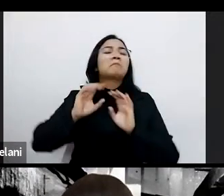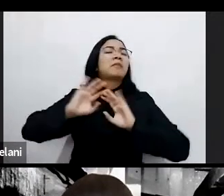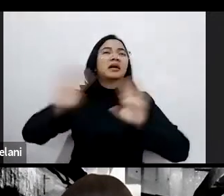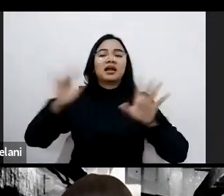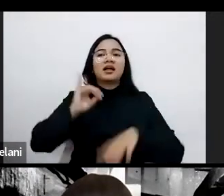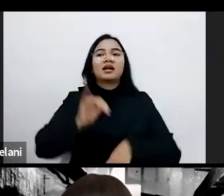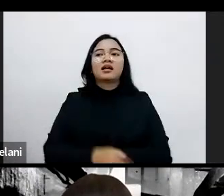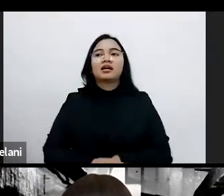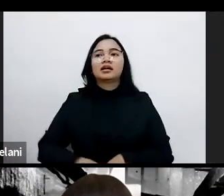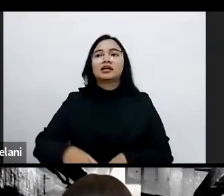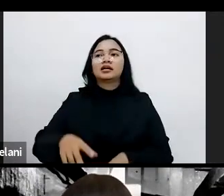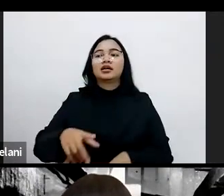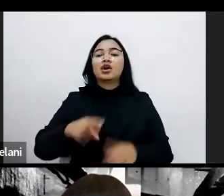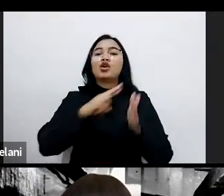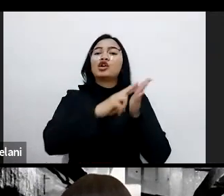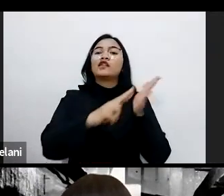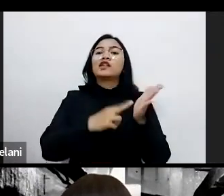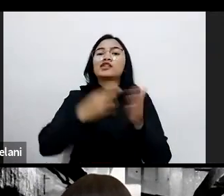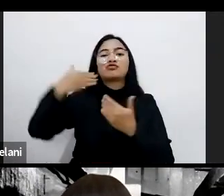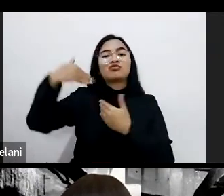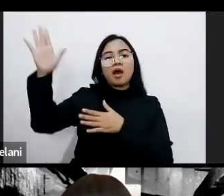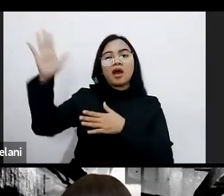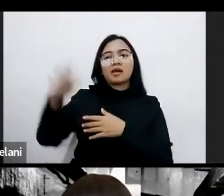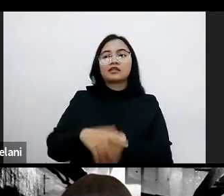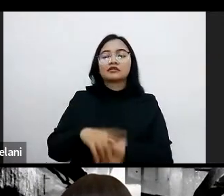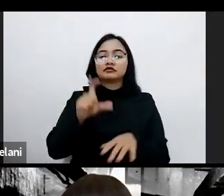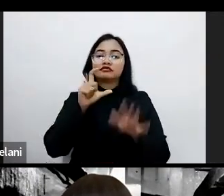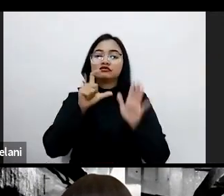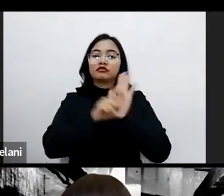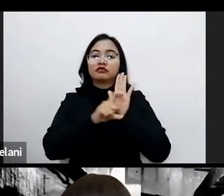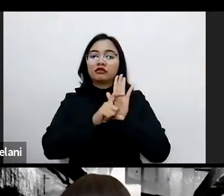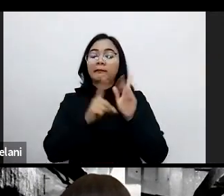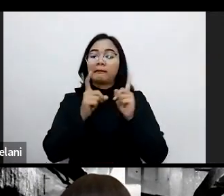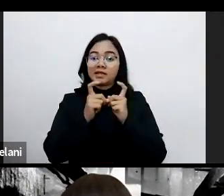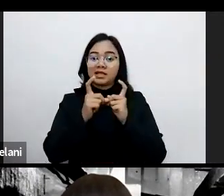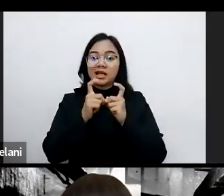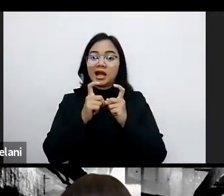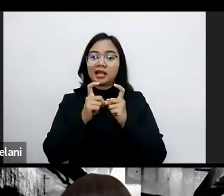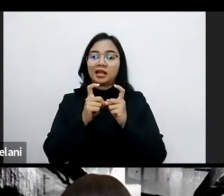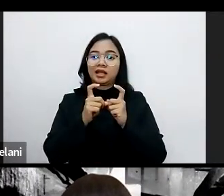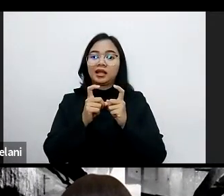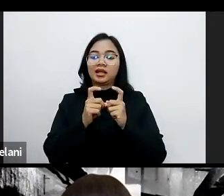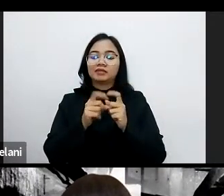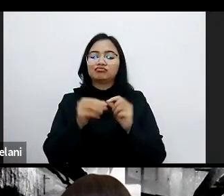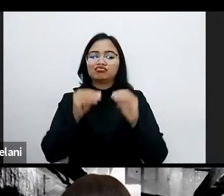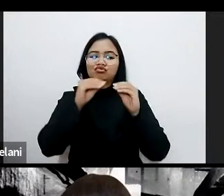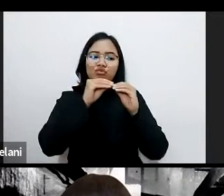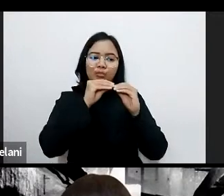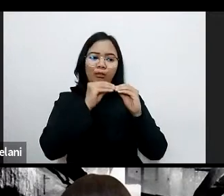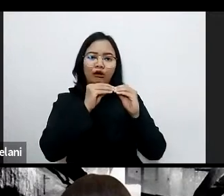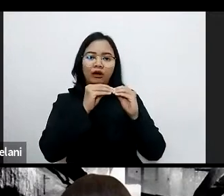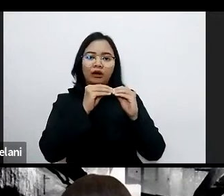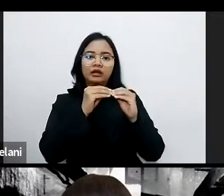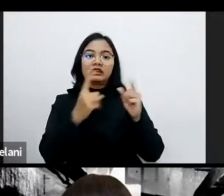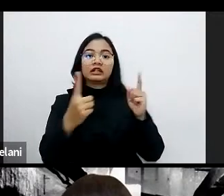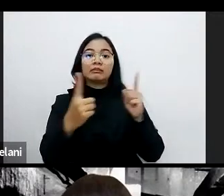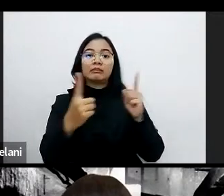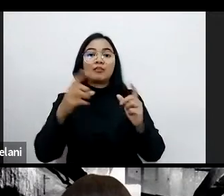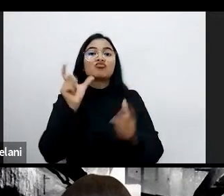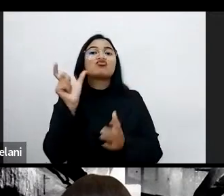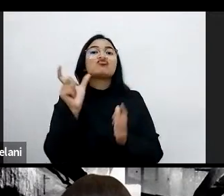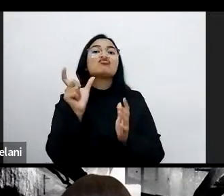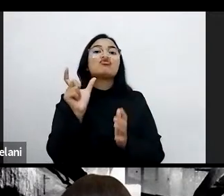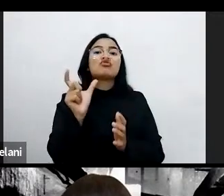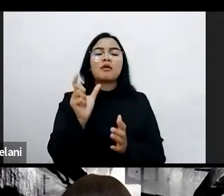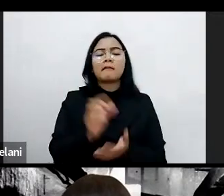ini kan pacaran dalam arti ciuman di depan publik kan nggak ada masalah kalau di luar, kalau di